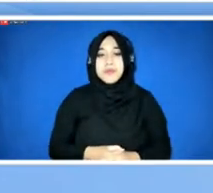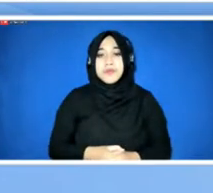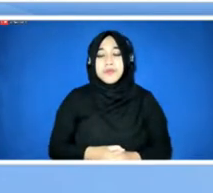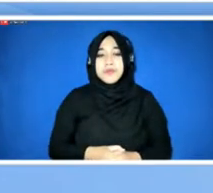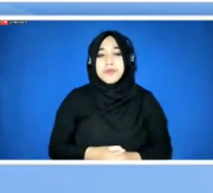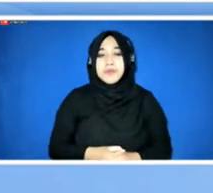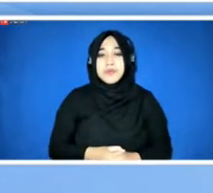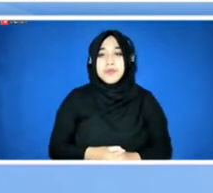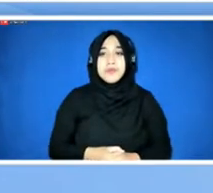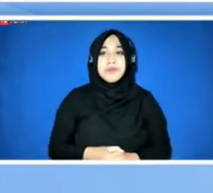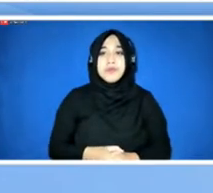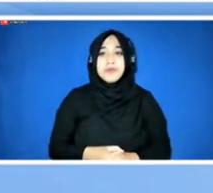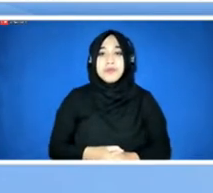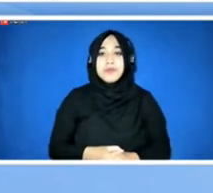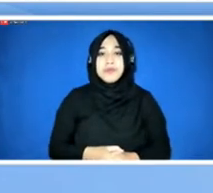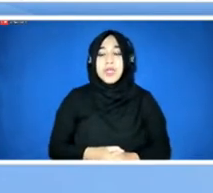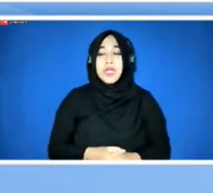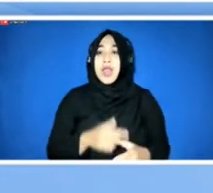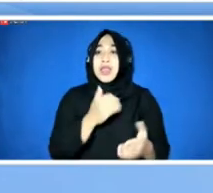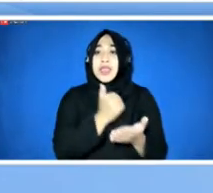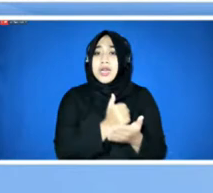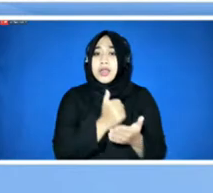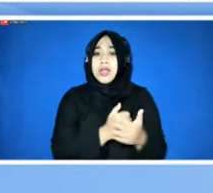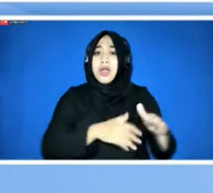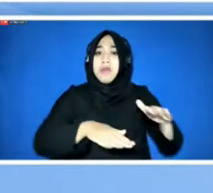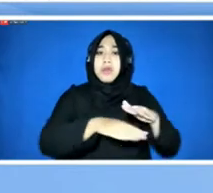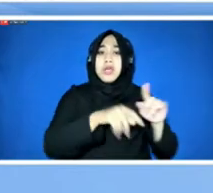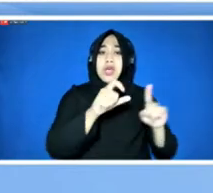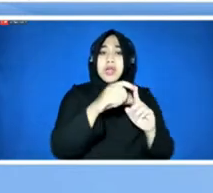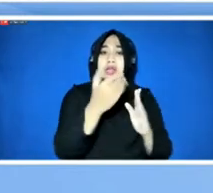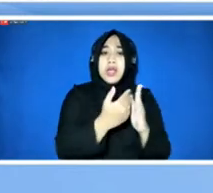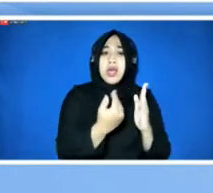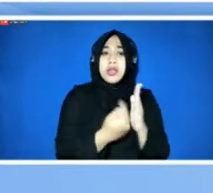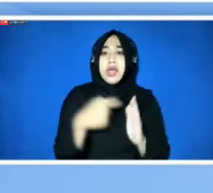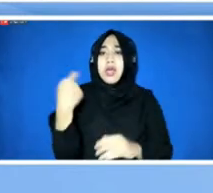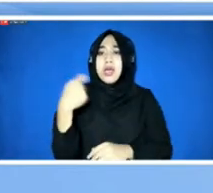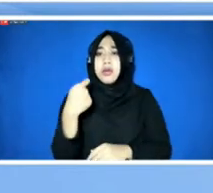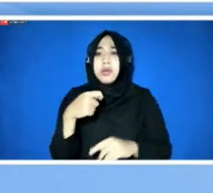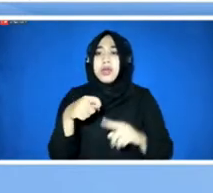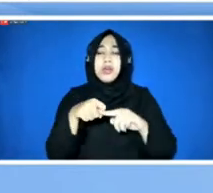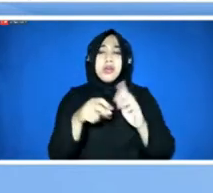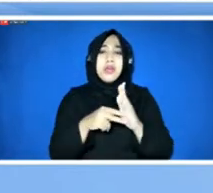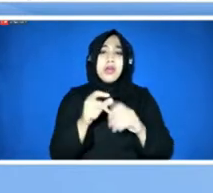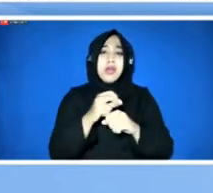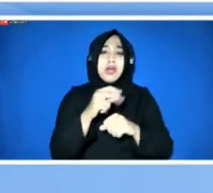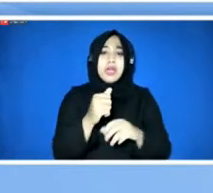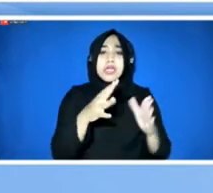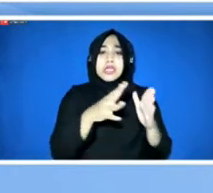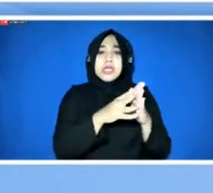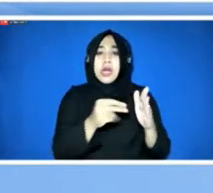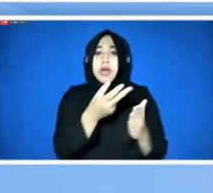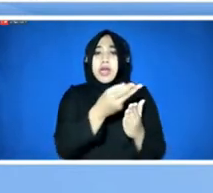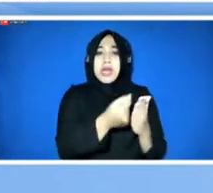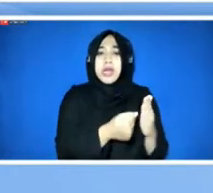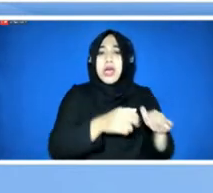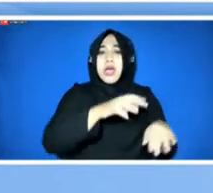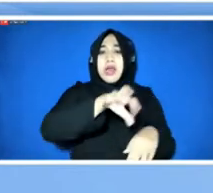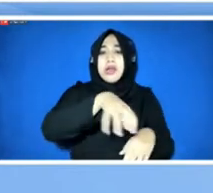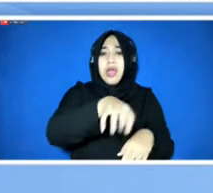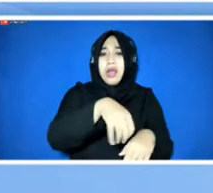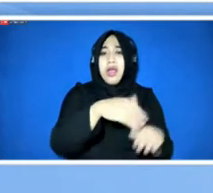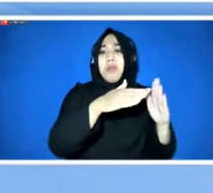Next. Ternyata berdasarkan data Kemendagri tanggal 22 Juli, serapan dana daerah masih minim.